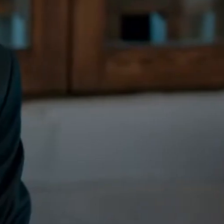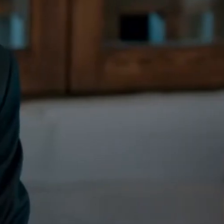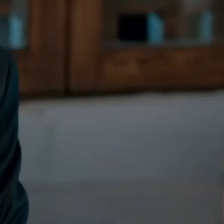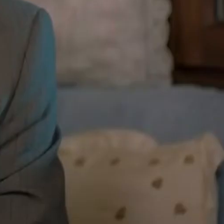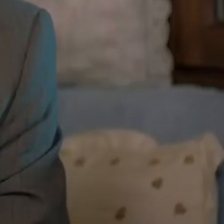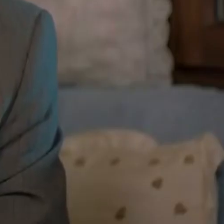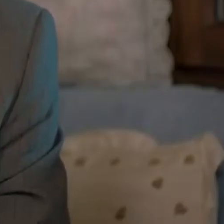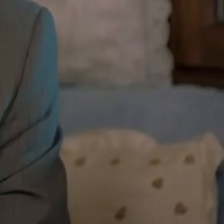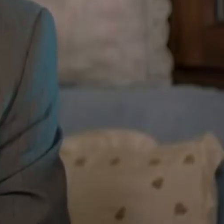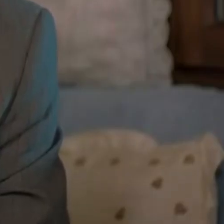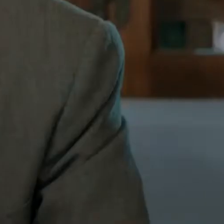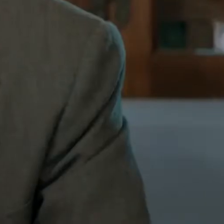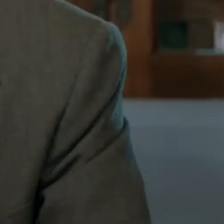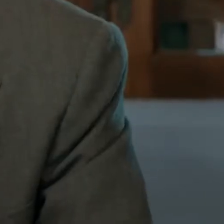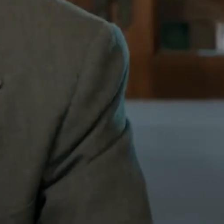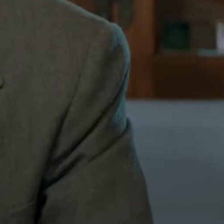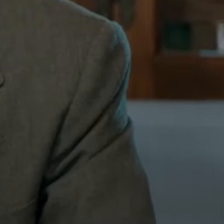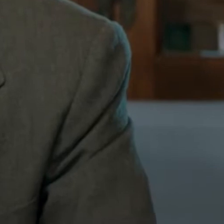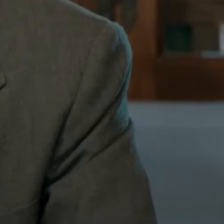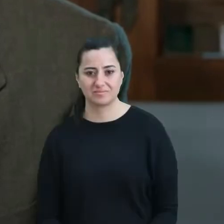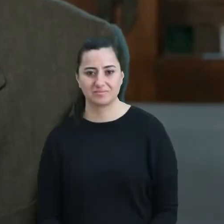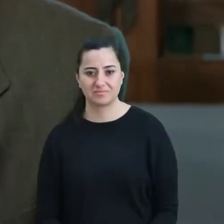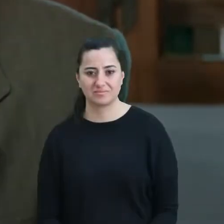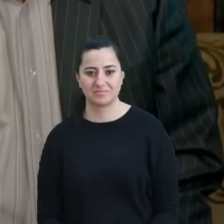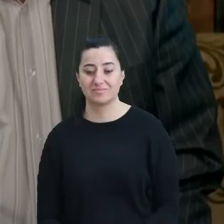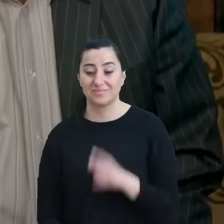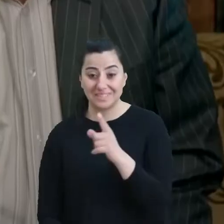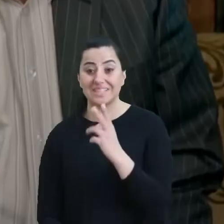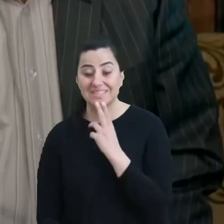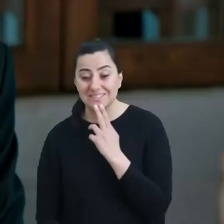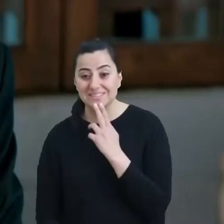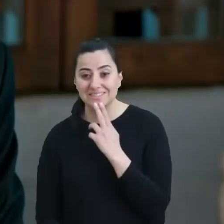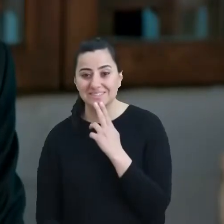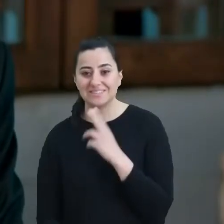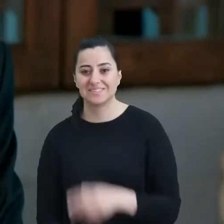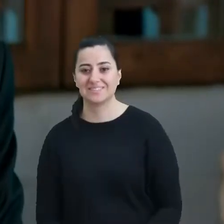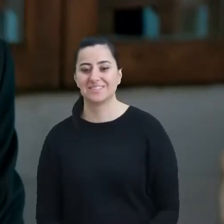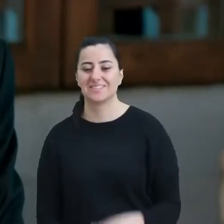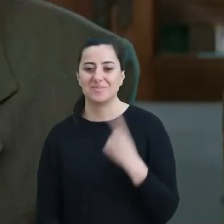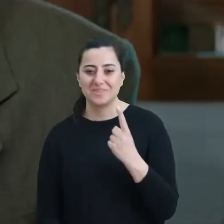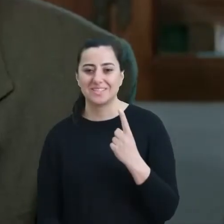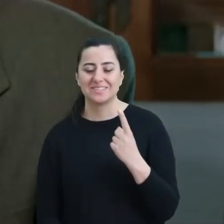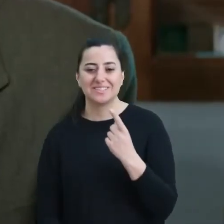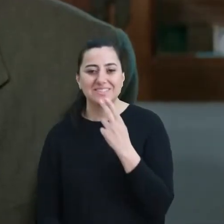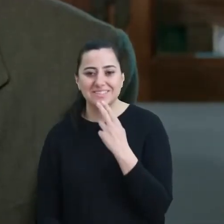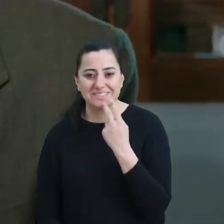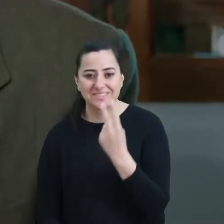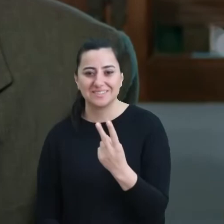salladı. Kızınızı bir denecik